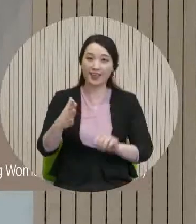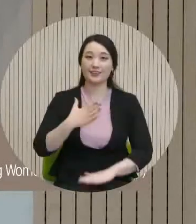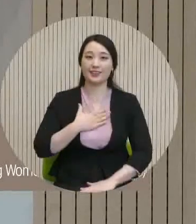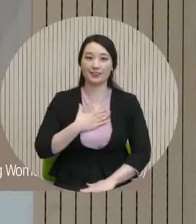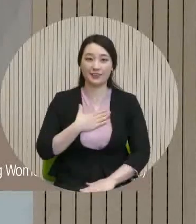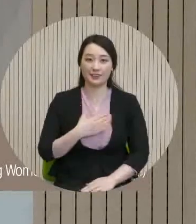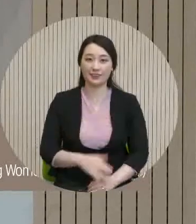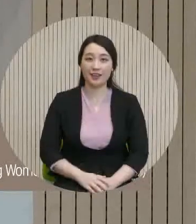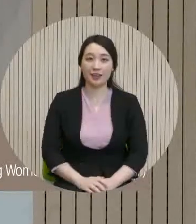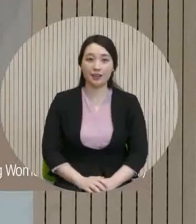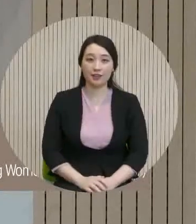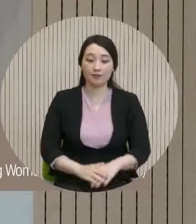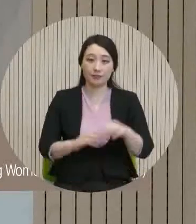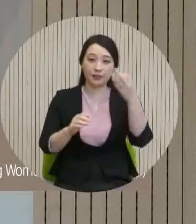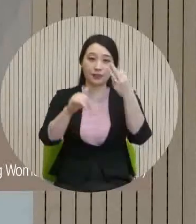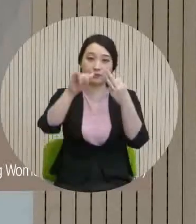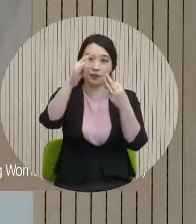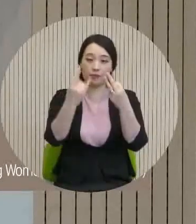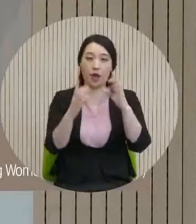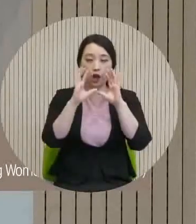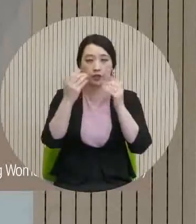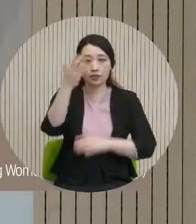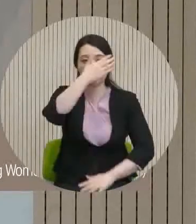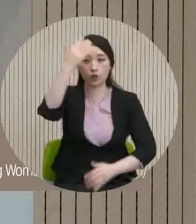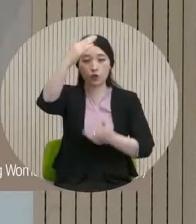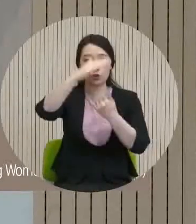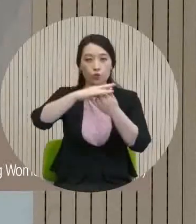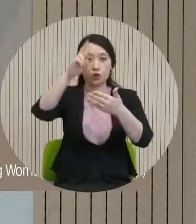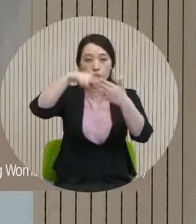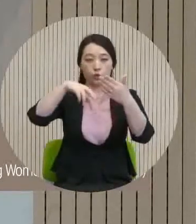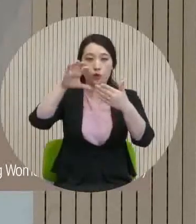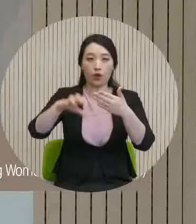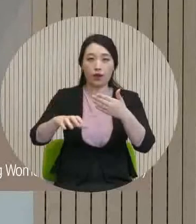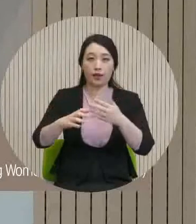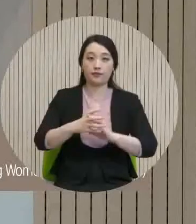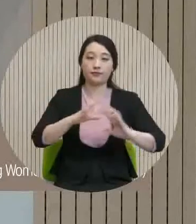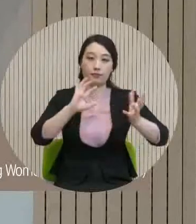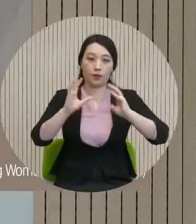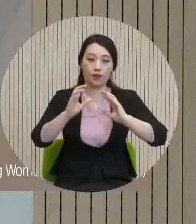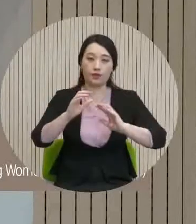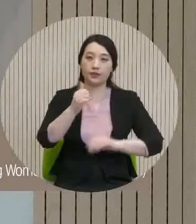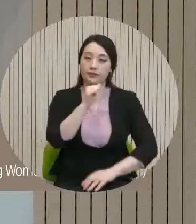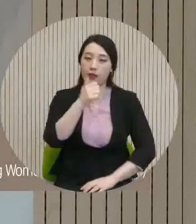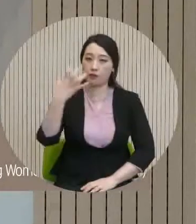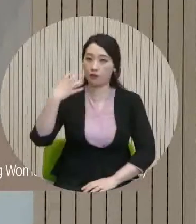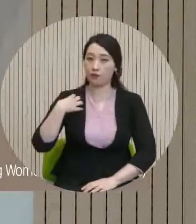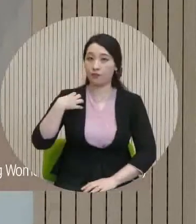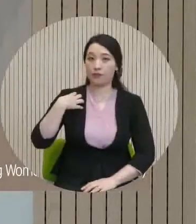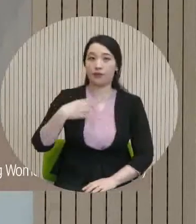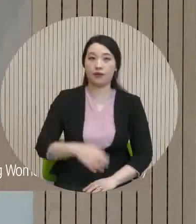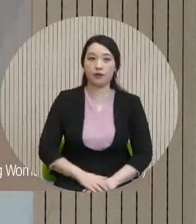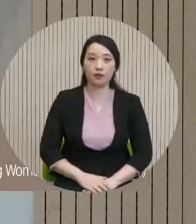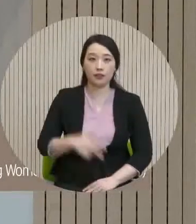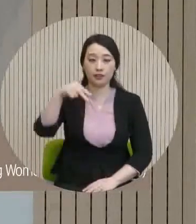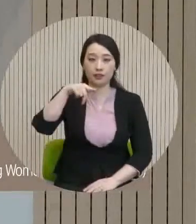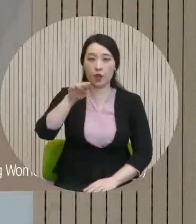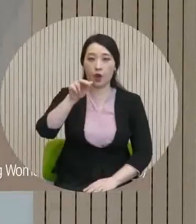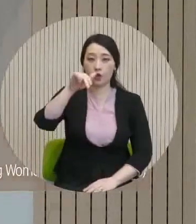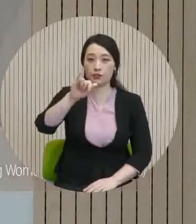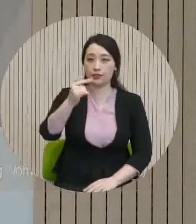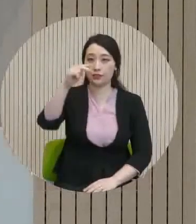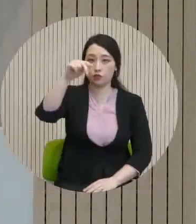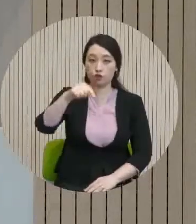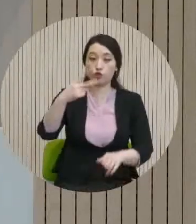저는 제13회 어린이청소년도서관 국제심포지움의 진행을 맡게 될 덕성여자대학교 문헌정보학과 정진수